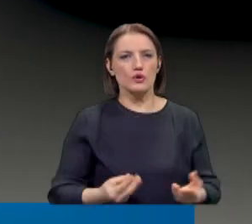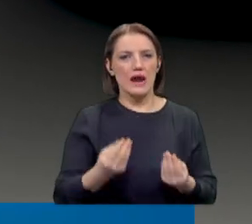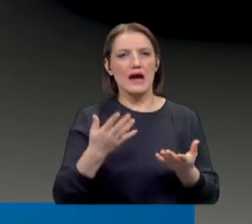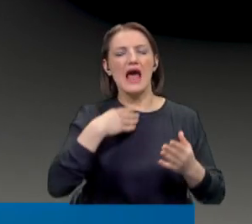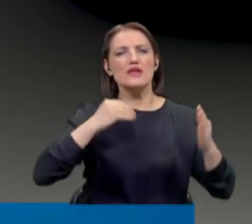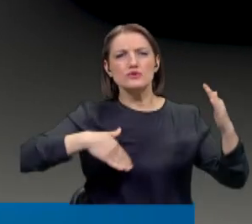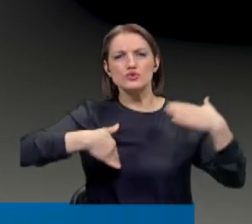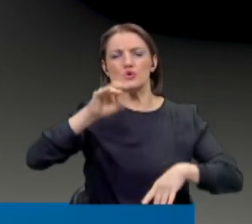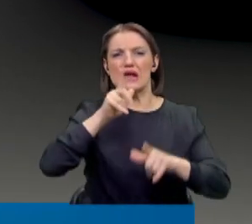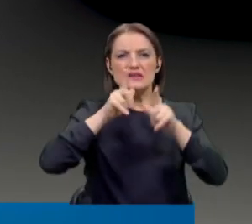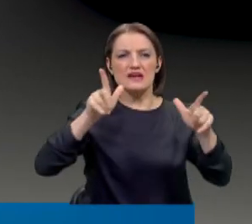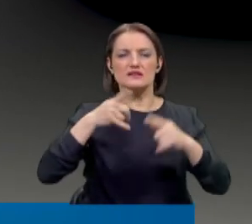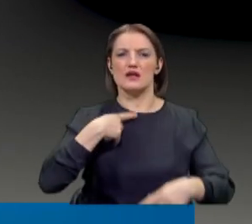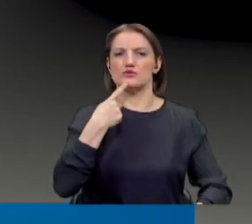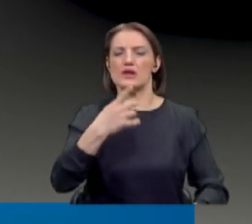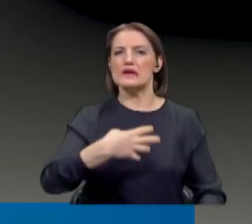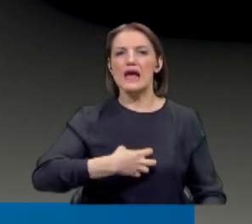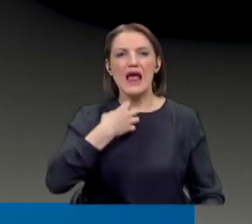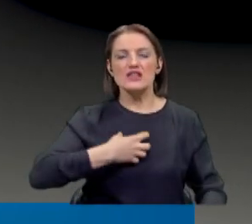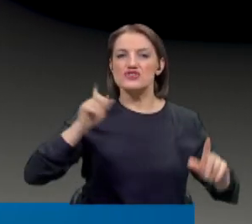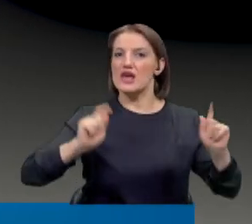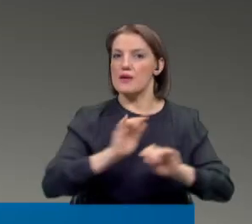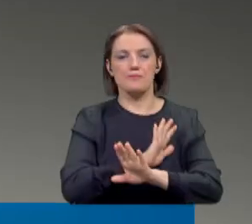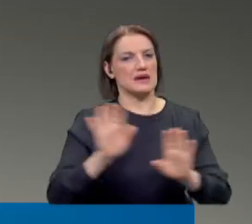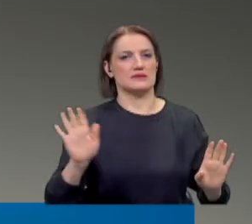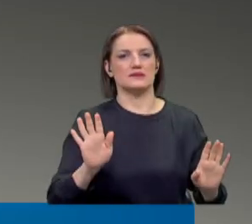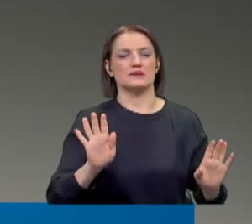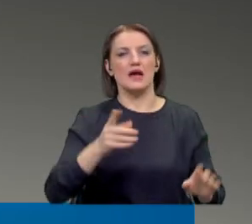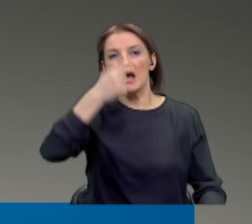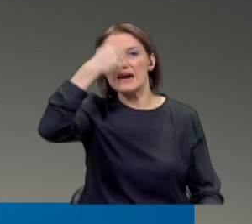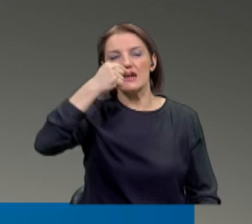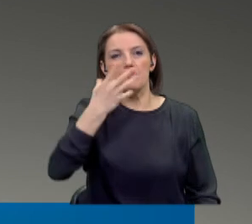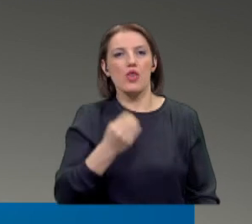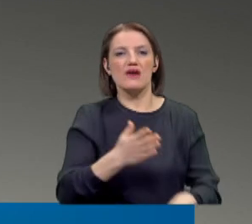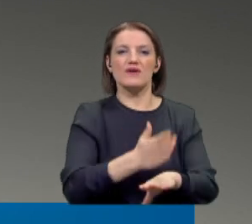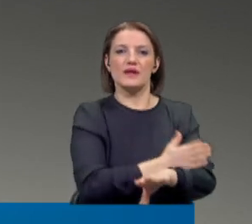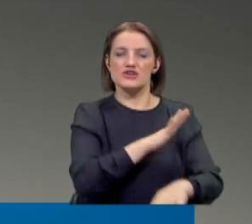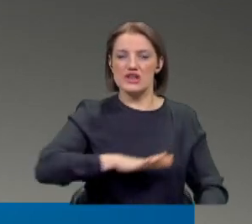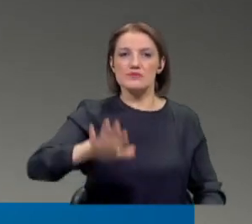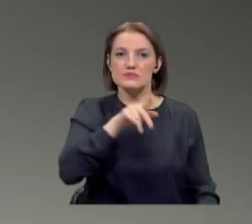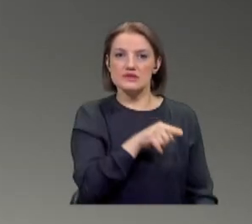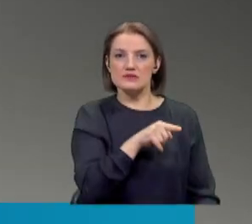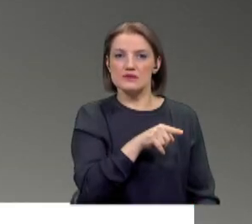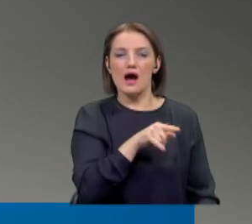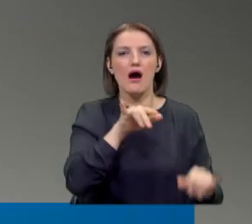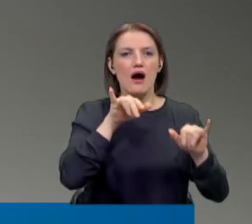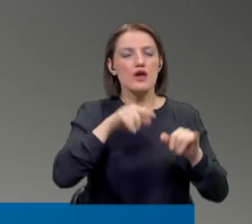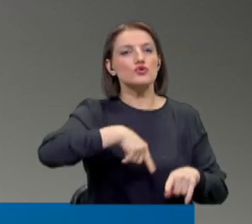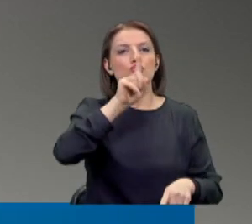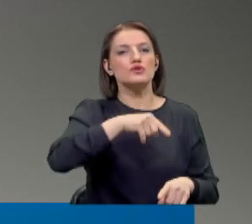yüksek sesle söylüyorum endişe etmeyiniz Grip olan Vatandaşlarımızın sayısını